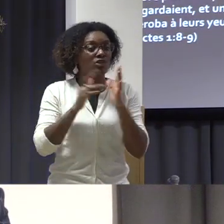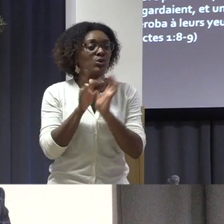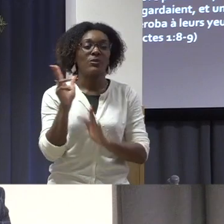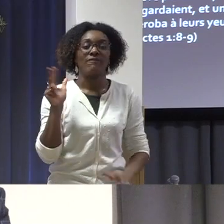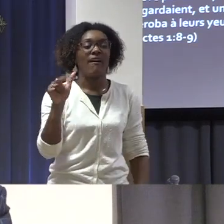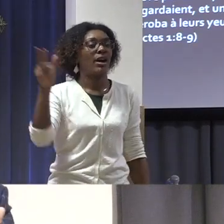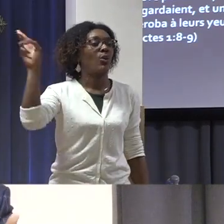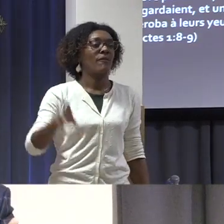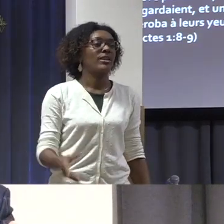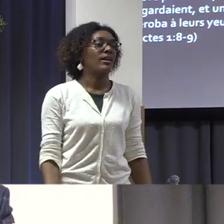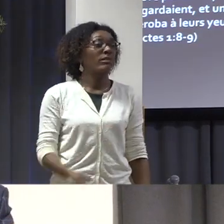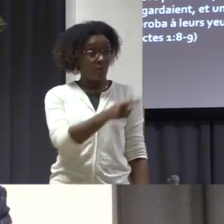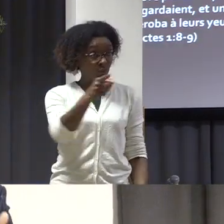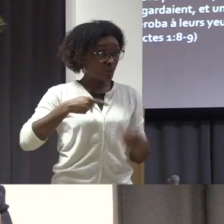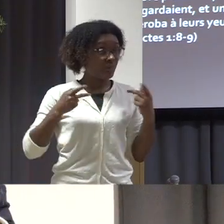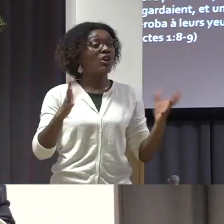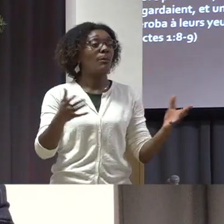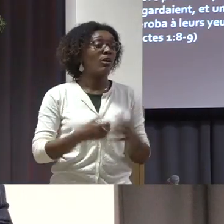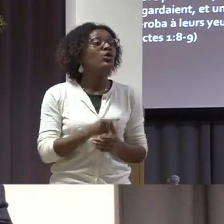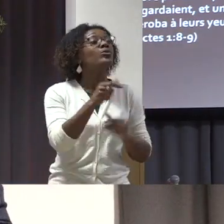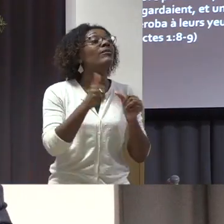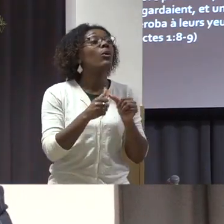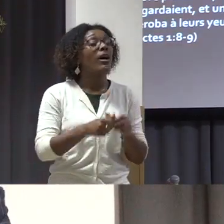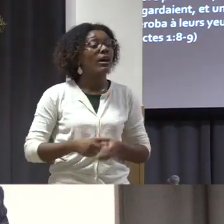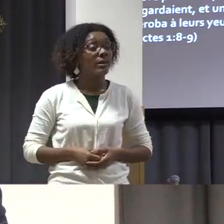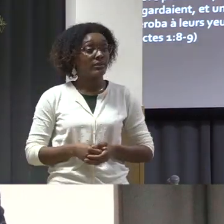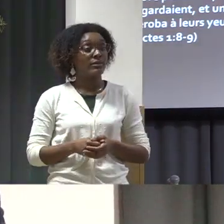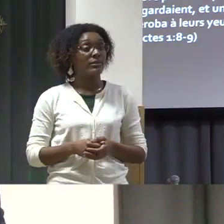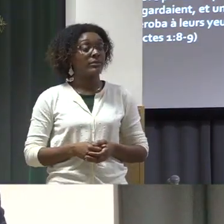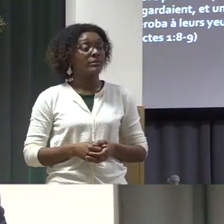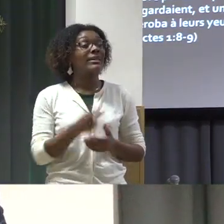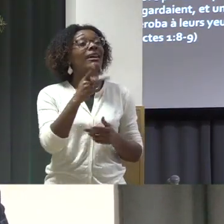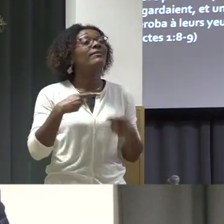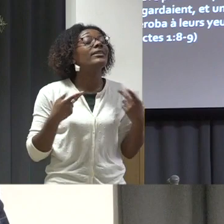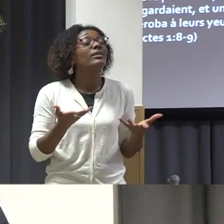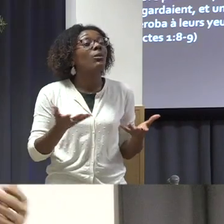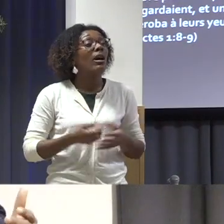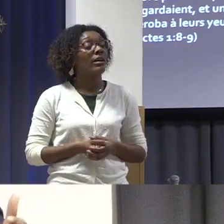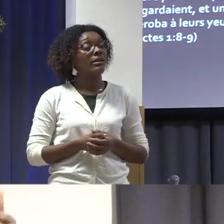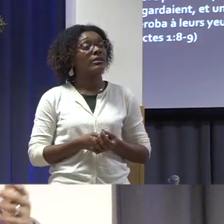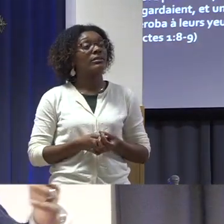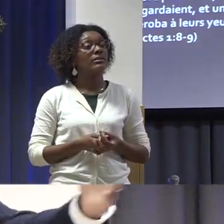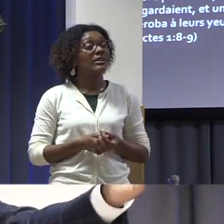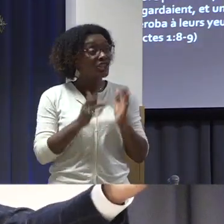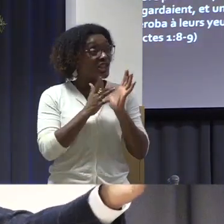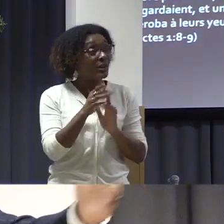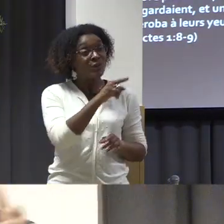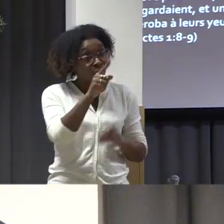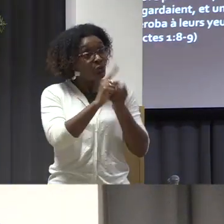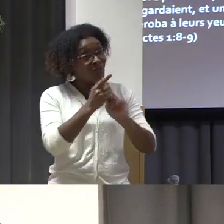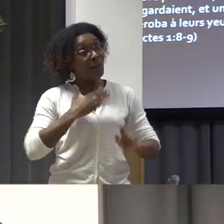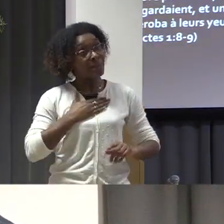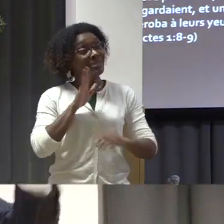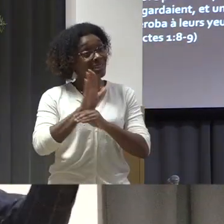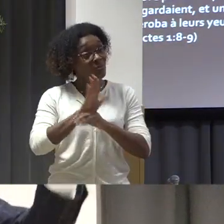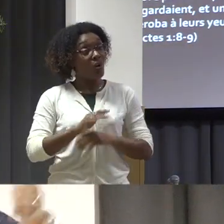comment vivons-nous que faisons nous vous serez mes témoins dans toute la judée vous serez mes